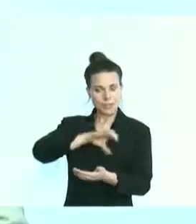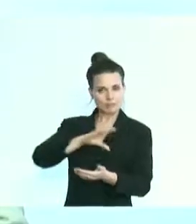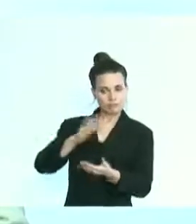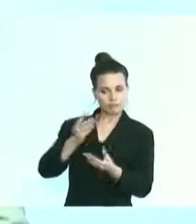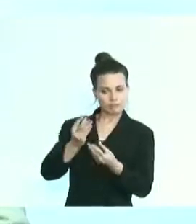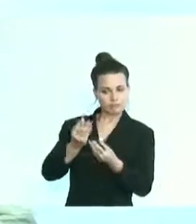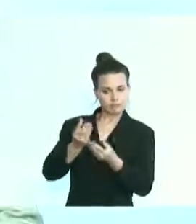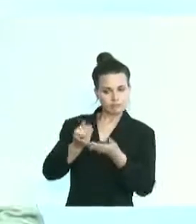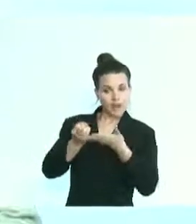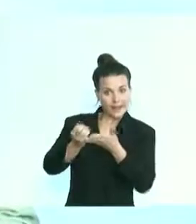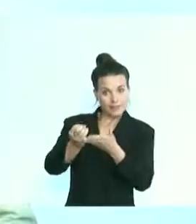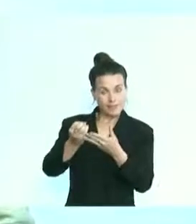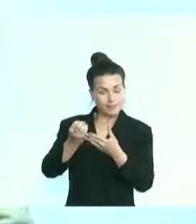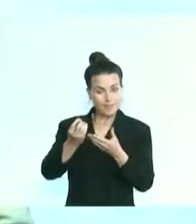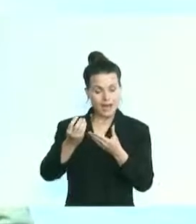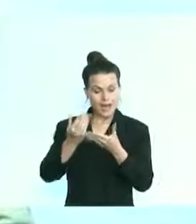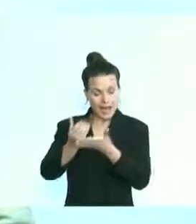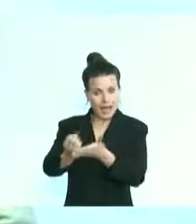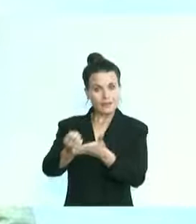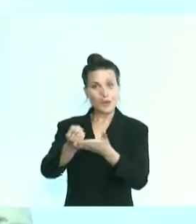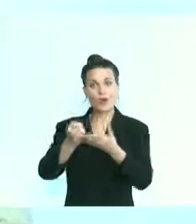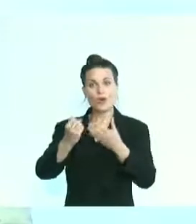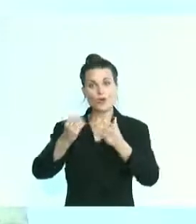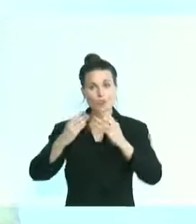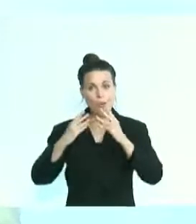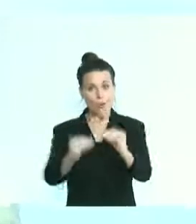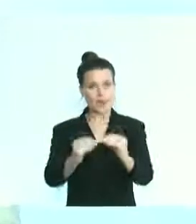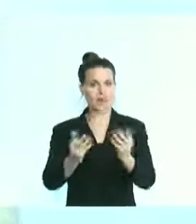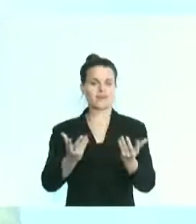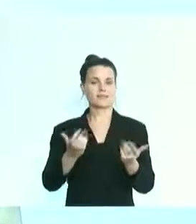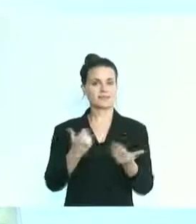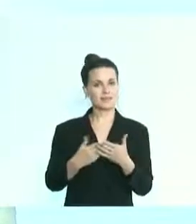de vouloir être avec eux tout au long de